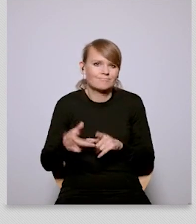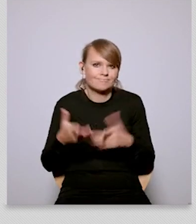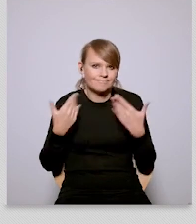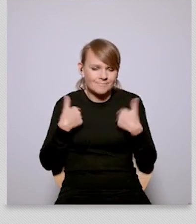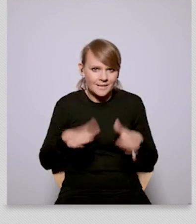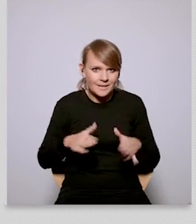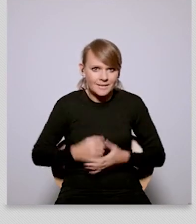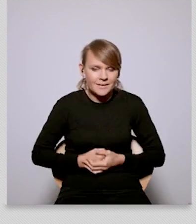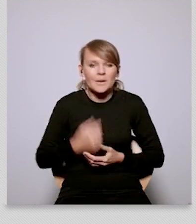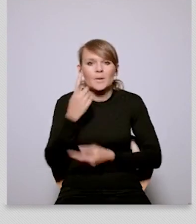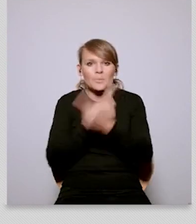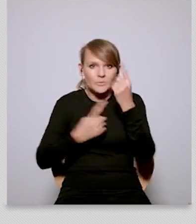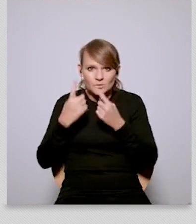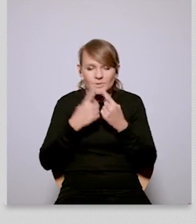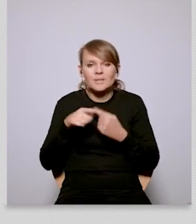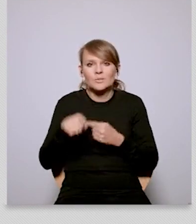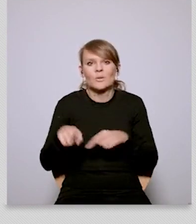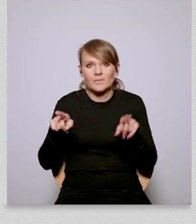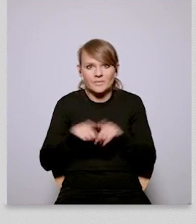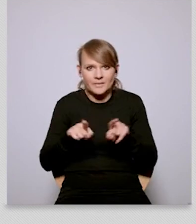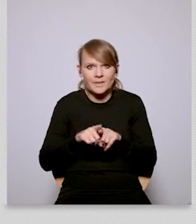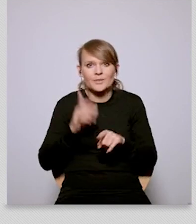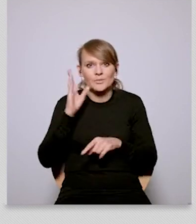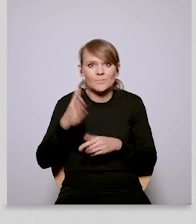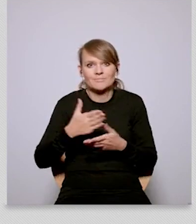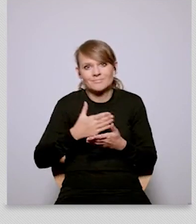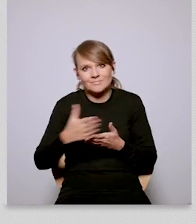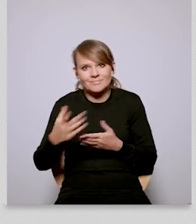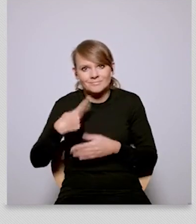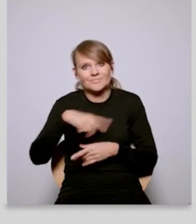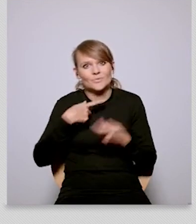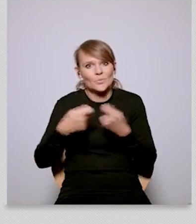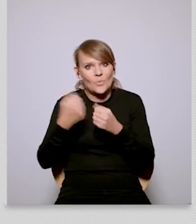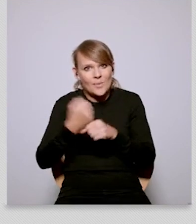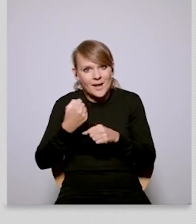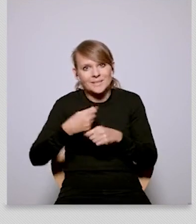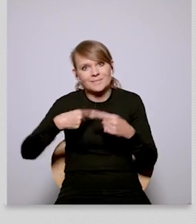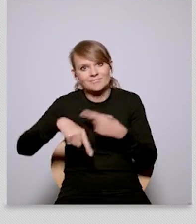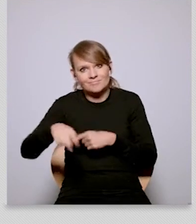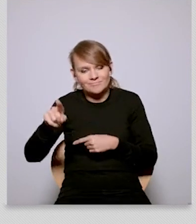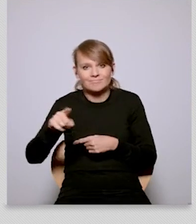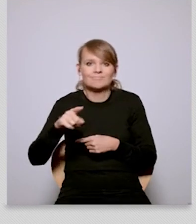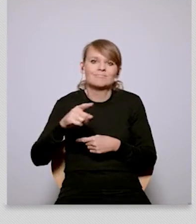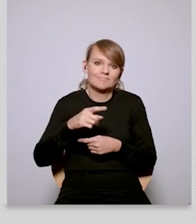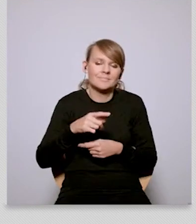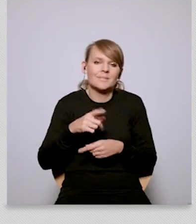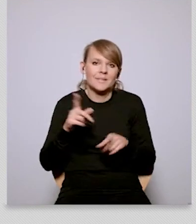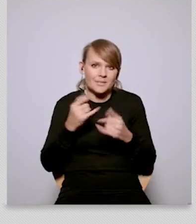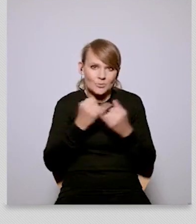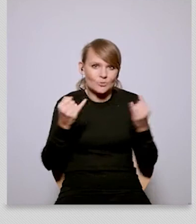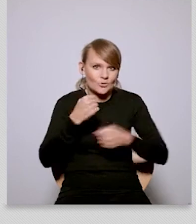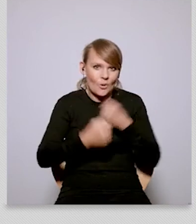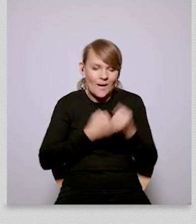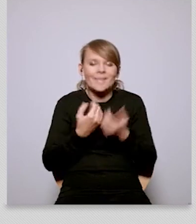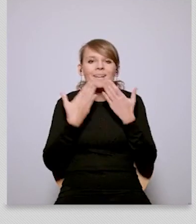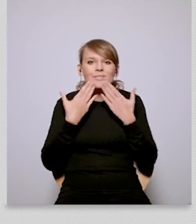myślę że to będzie też towarzyszyć i naszej współpracy w najbliższych miesiącach i różnym naszym działaniom bardzo